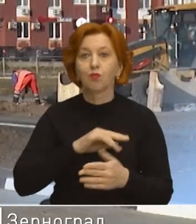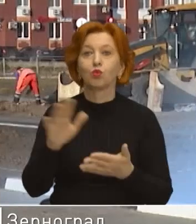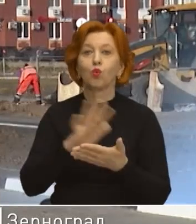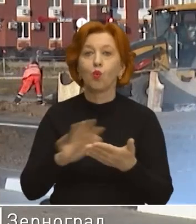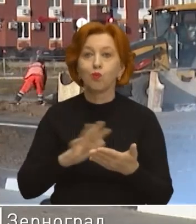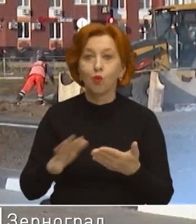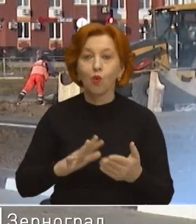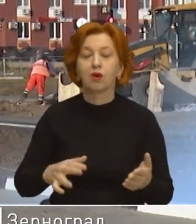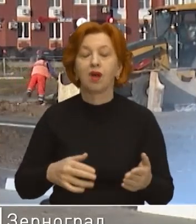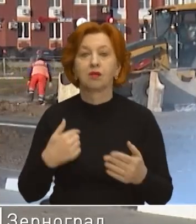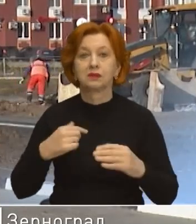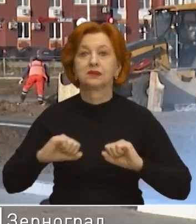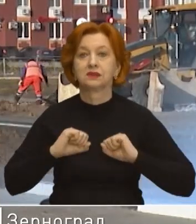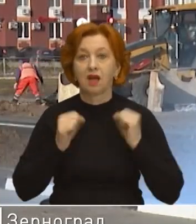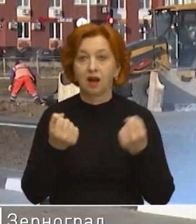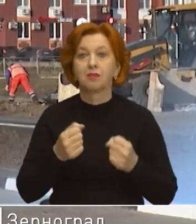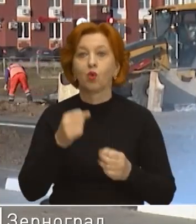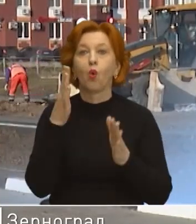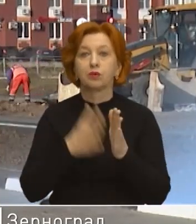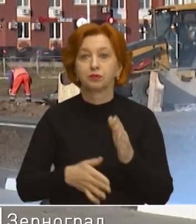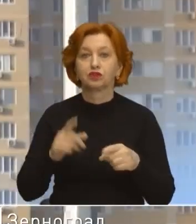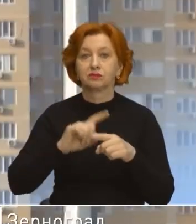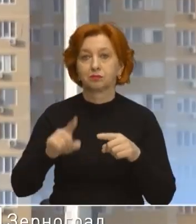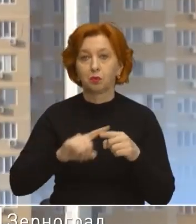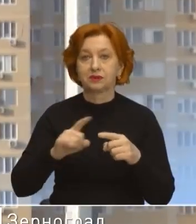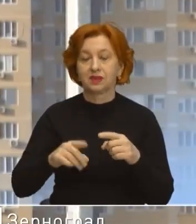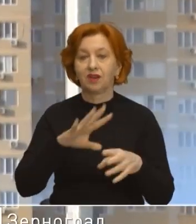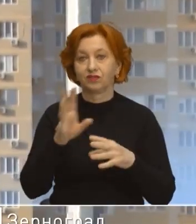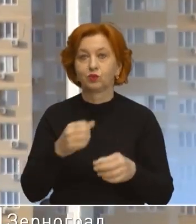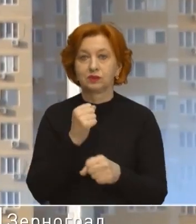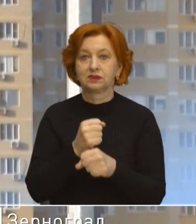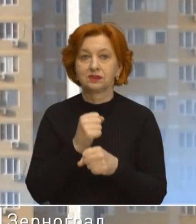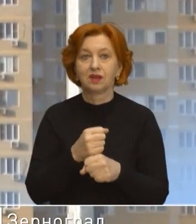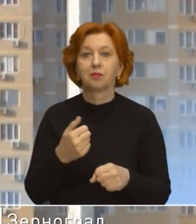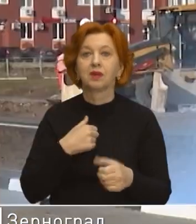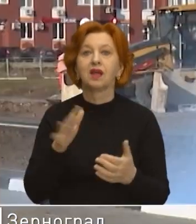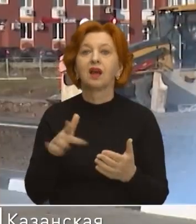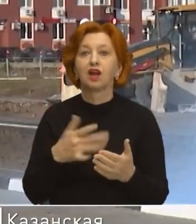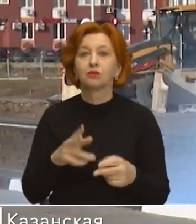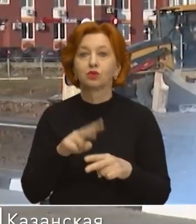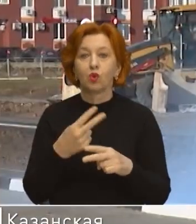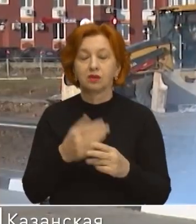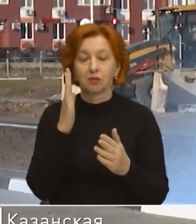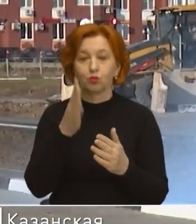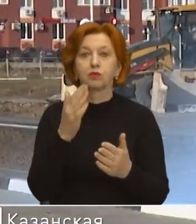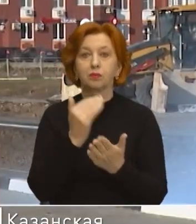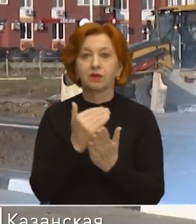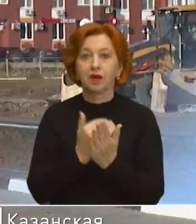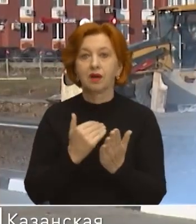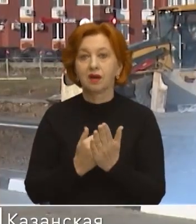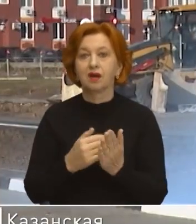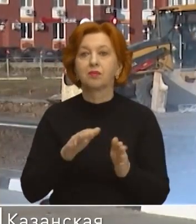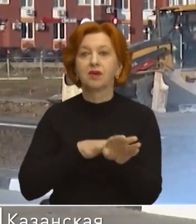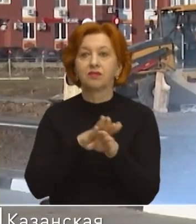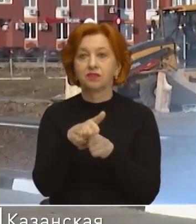Ну, то есть мы стараемся обеспечить ввод всех объектов в срок. Мы рассчитываем, что эта программа, естественно, и для нас в том